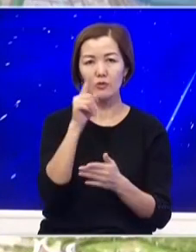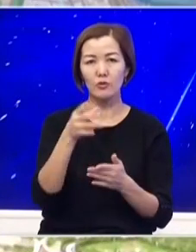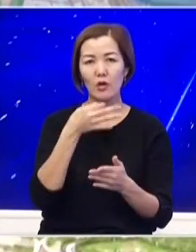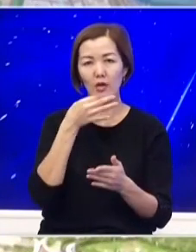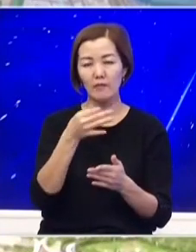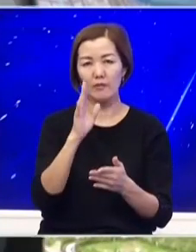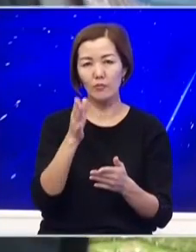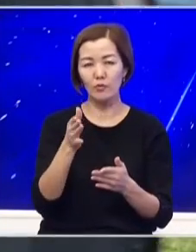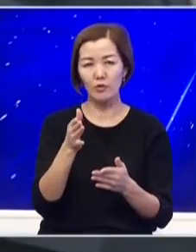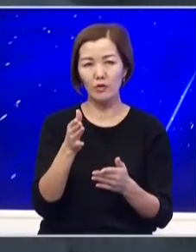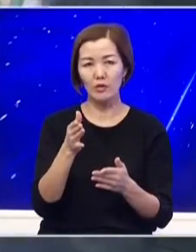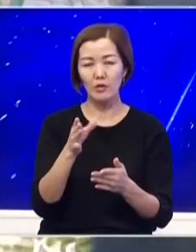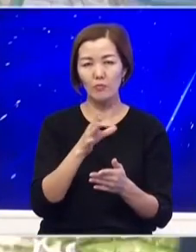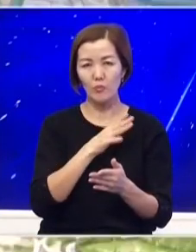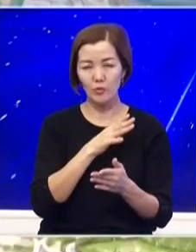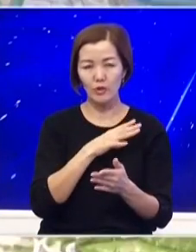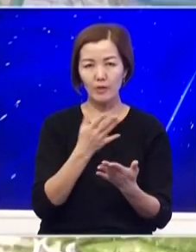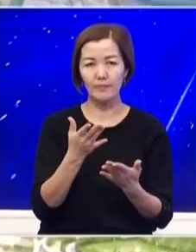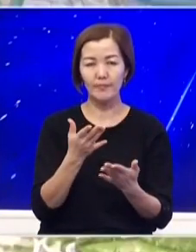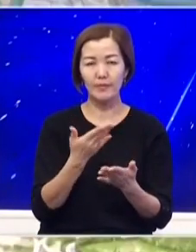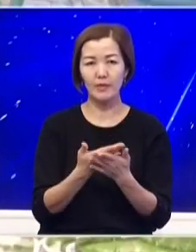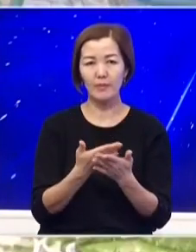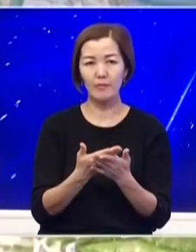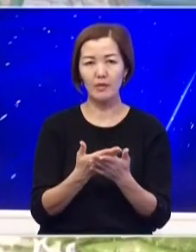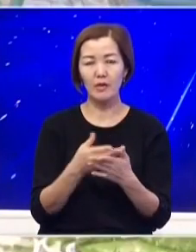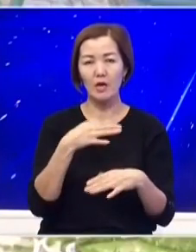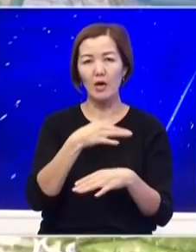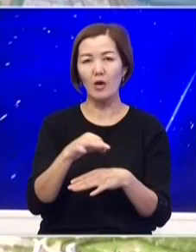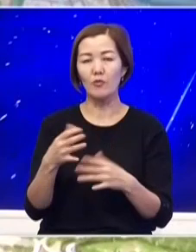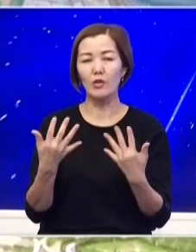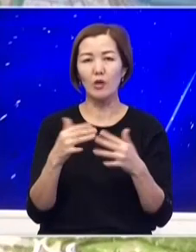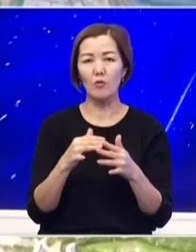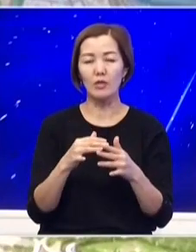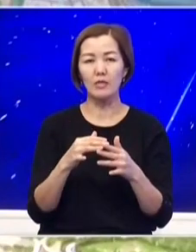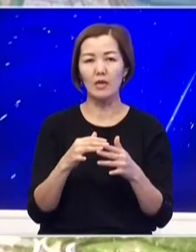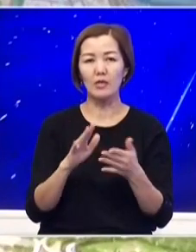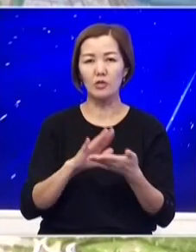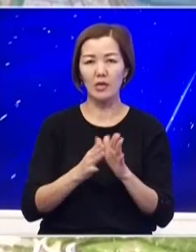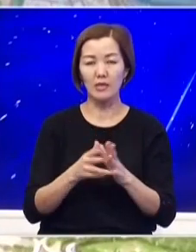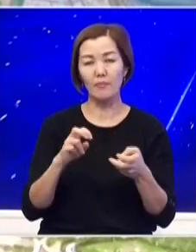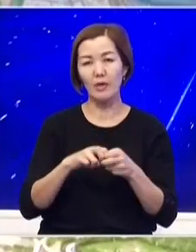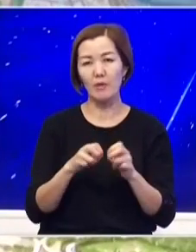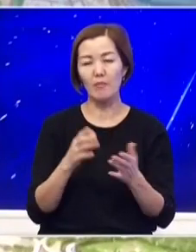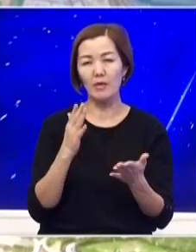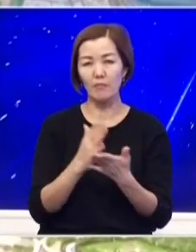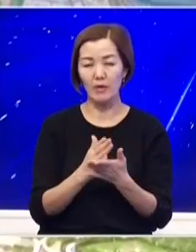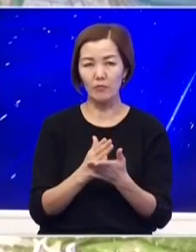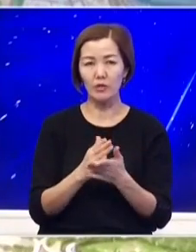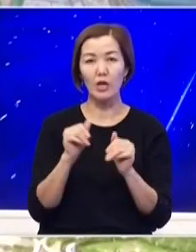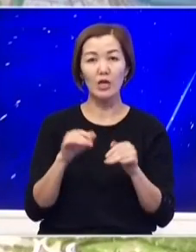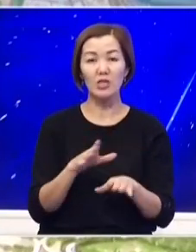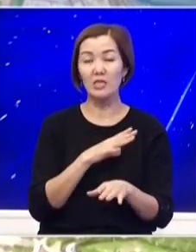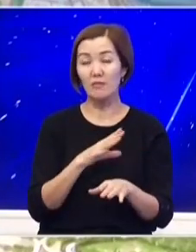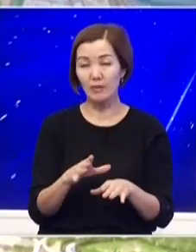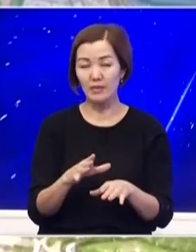мәселесі болды. Мысалы, олды аудандарда, ауылдардағы болып атқан проблемді дүниелер болатын болса, егер шешілмей көптен